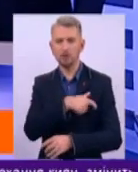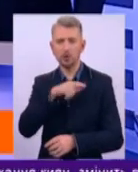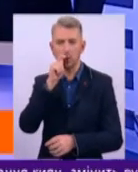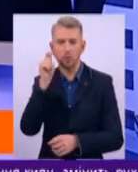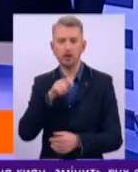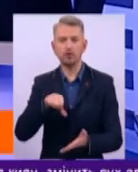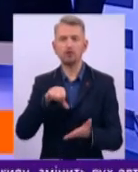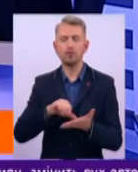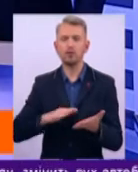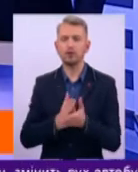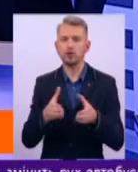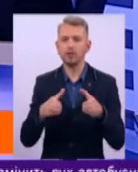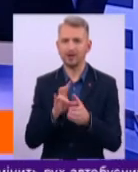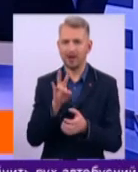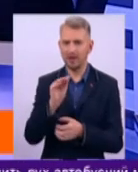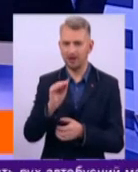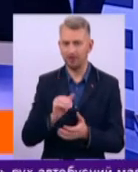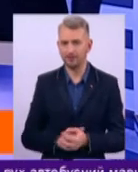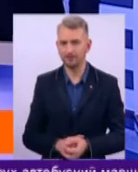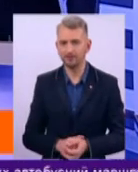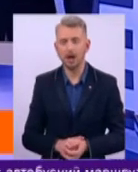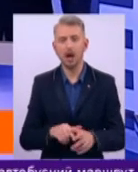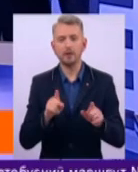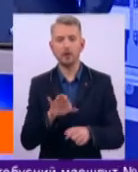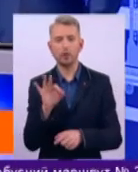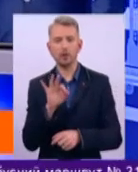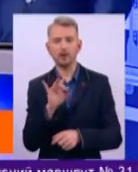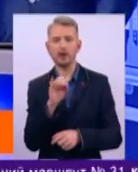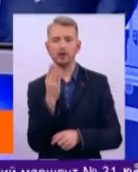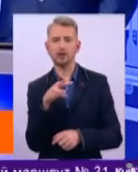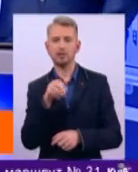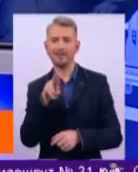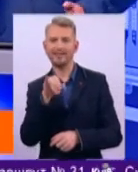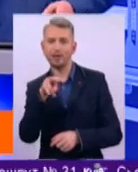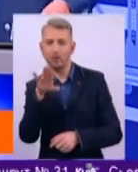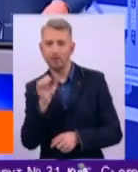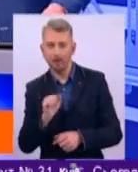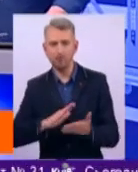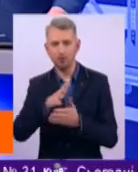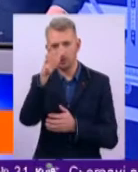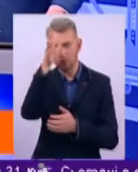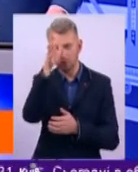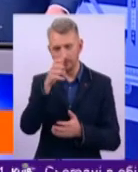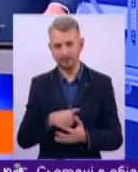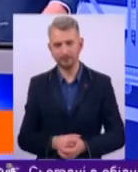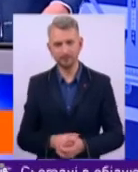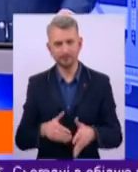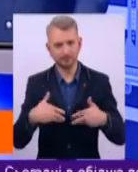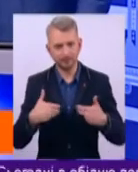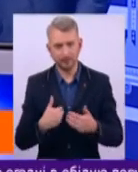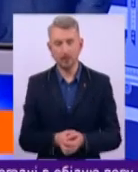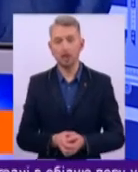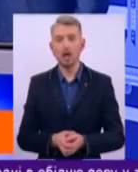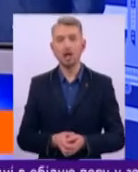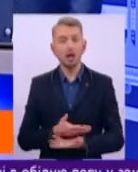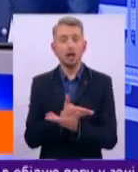політичної партії «Народний фронт». Доброго вечора. Добрий вечір. Ну, а також Олександра Решмеділова, політолог, кандидат філософських наук. Вітаю вас. Добрий вечір. Шановні